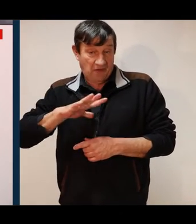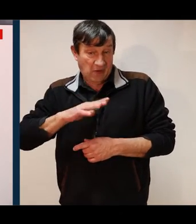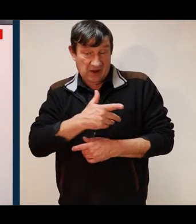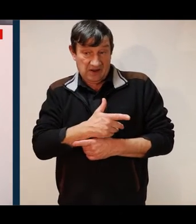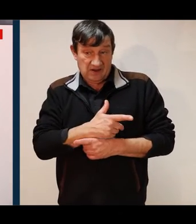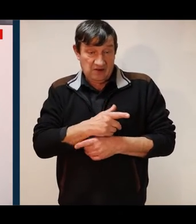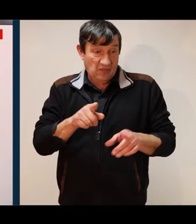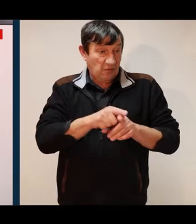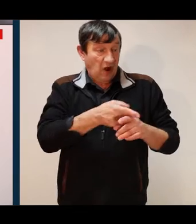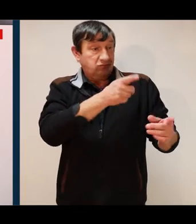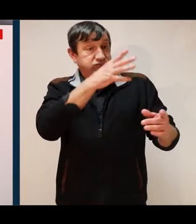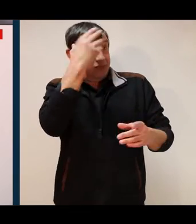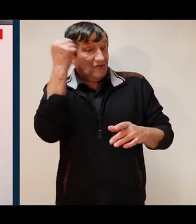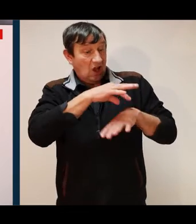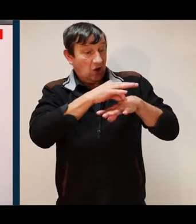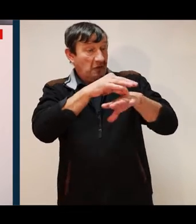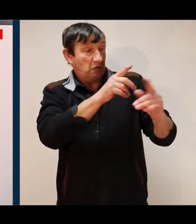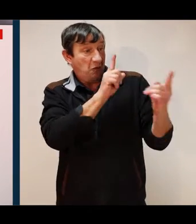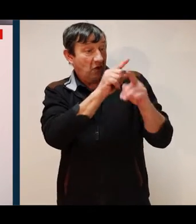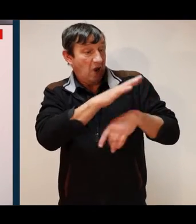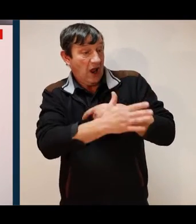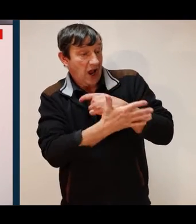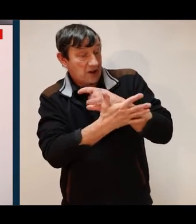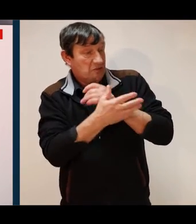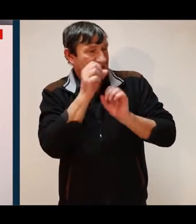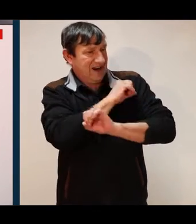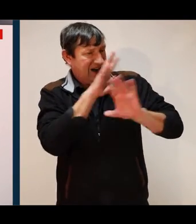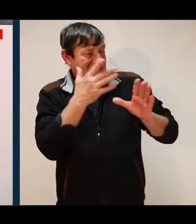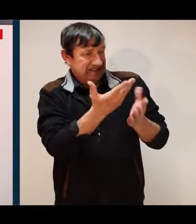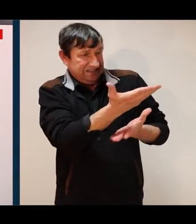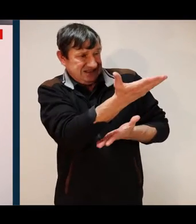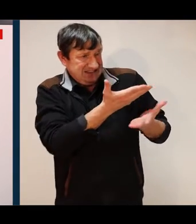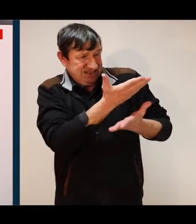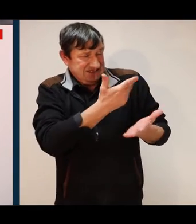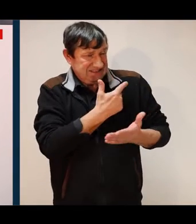aussi avoir avec des professionnels de l'accompagnement pour vous aider à clarifier un petit peu